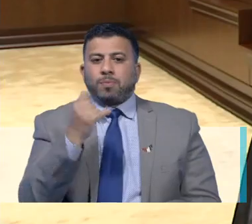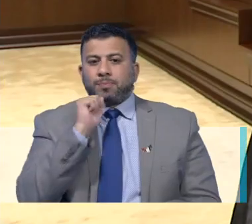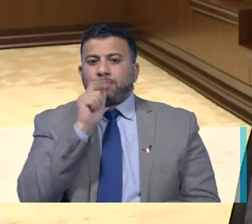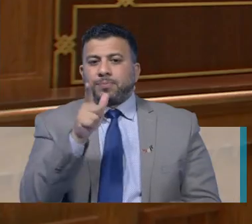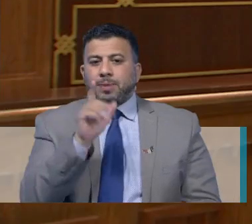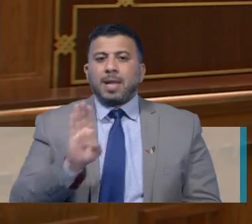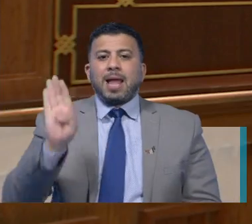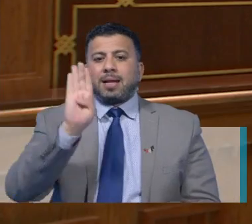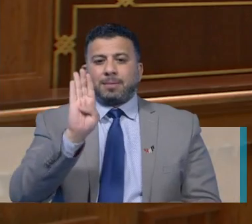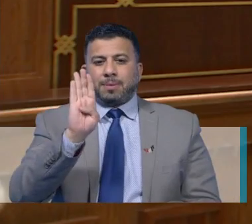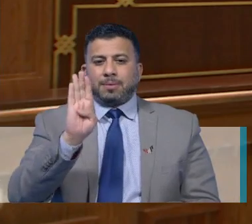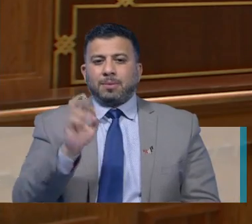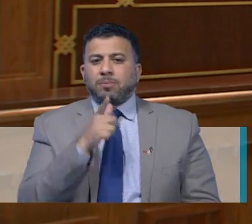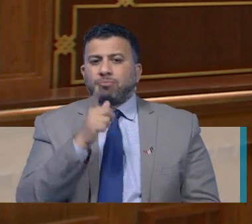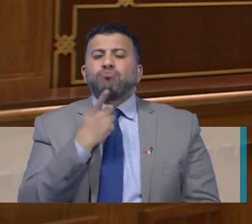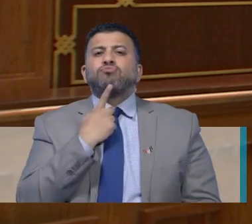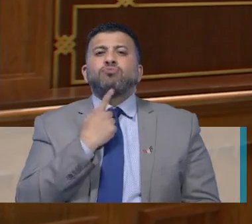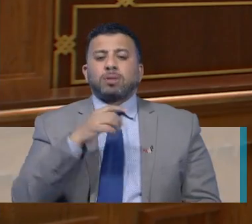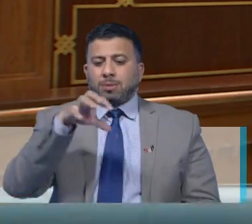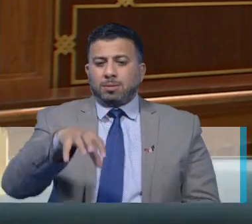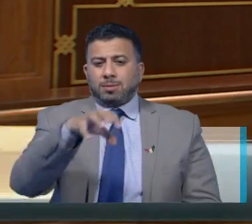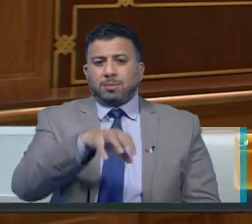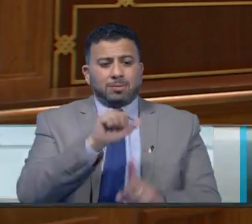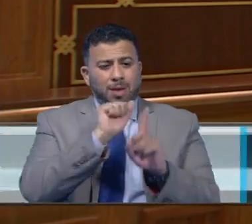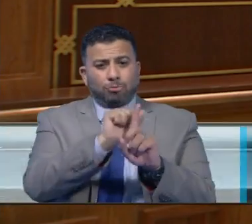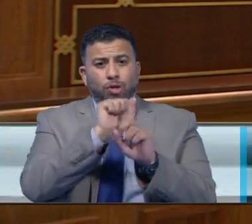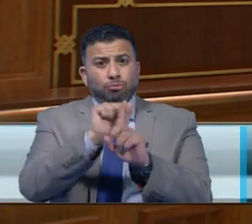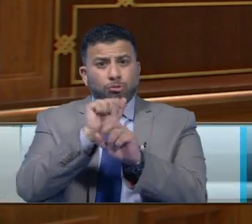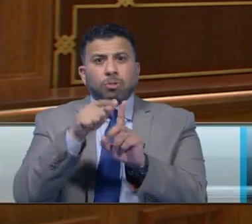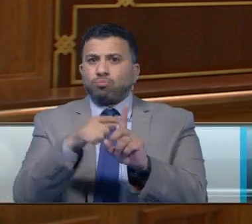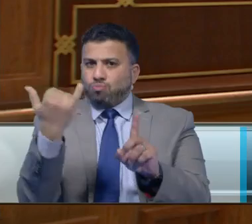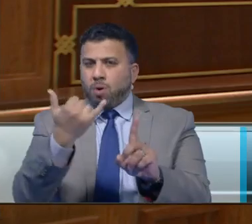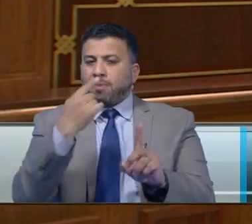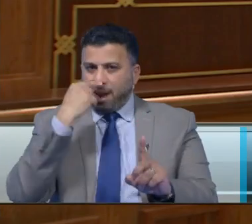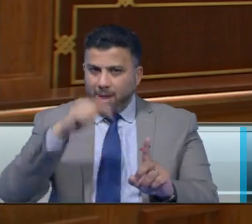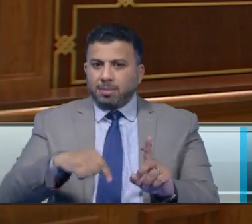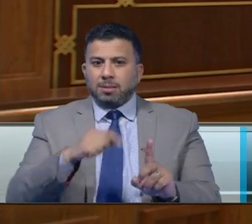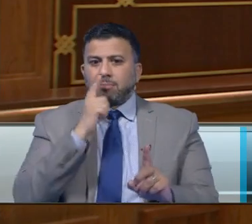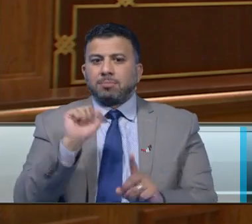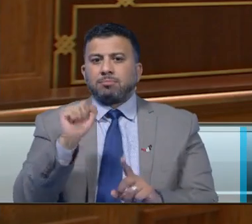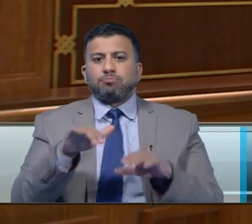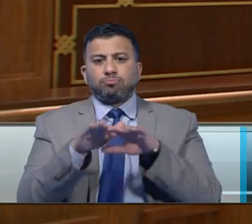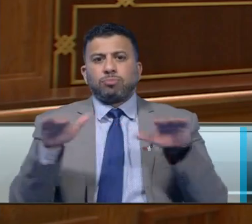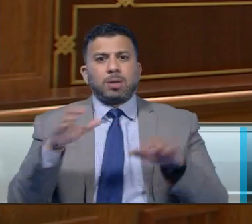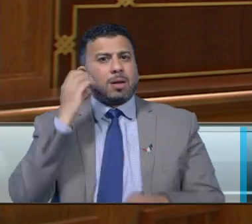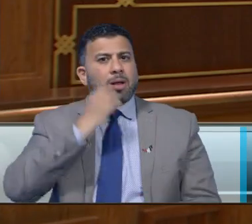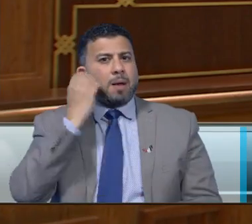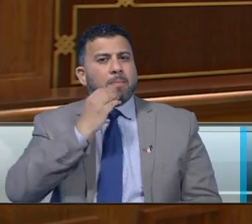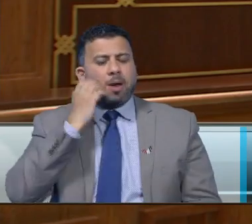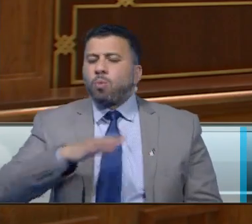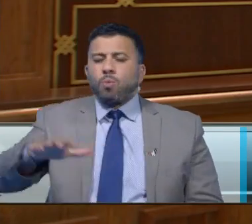صالح الأكاديمية. الدولة حقيقة محتاجة لمثل هذه التخصصات. هناك يعني على مستوى دولة